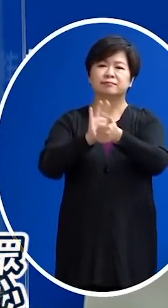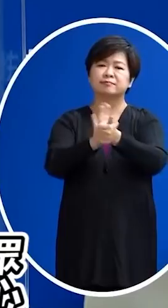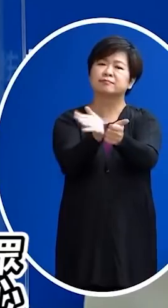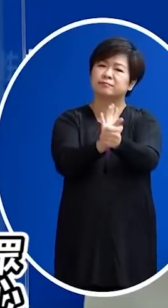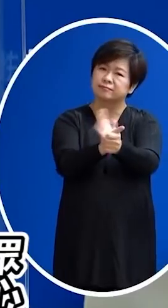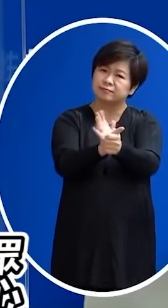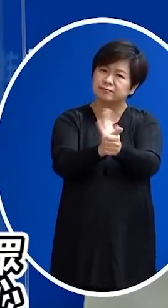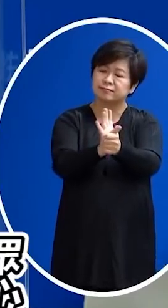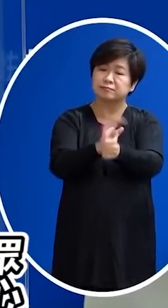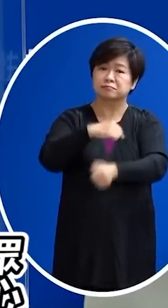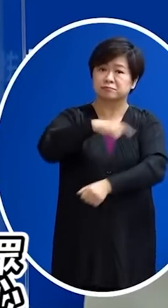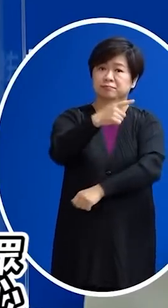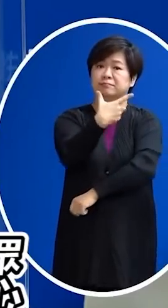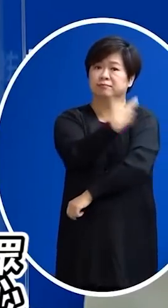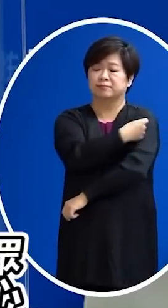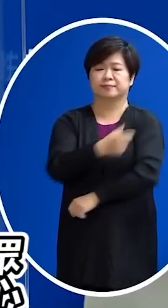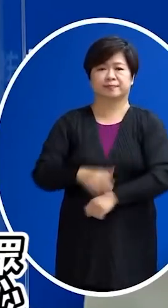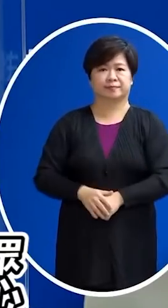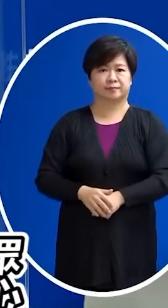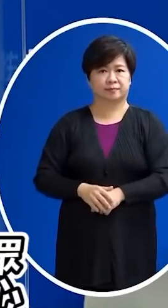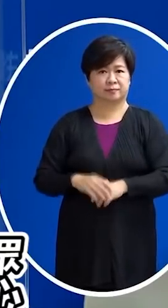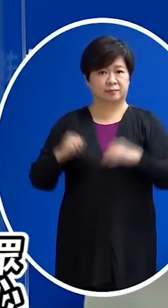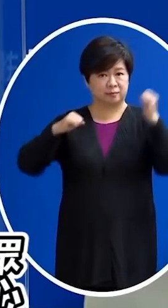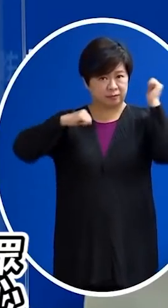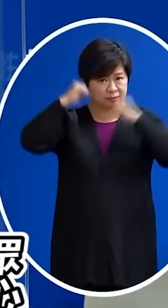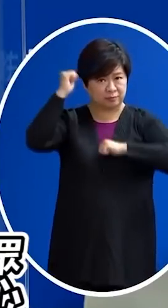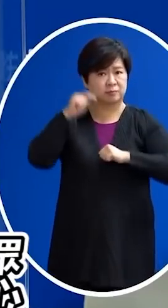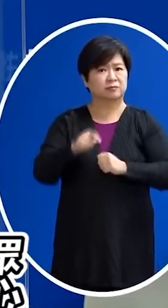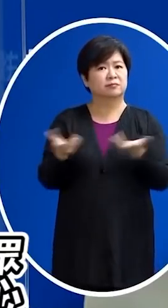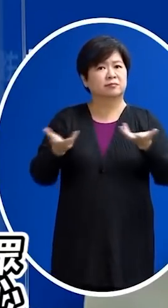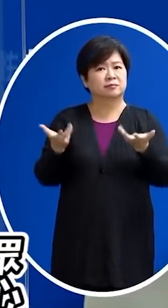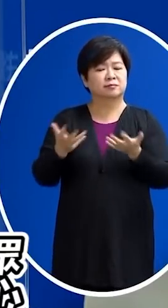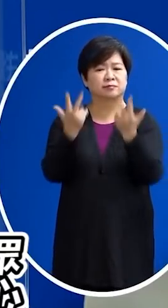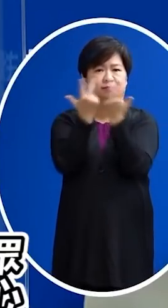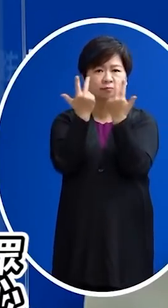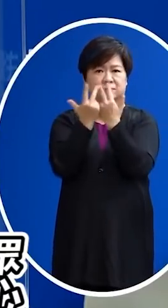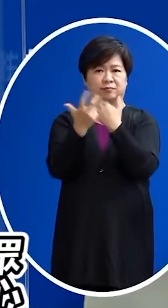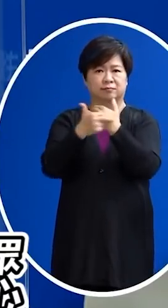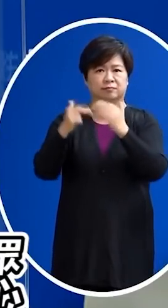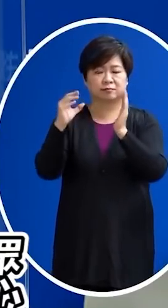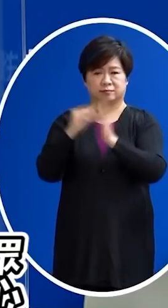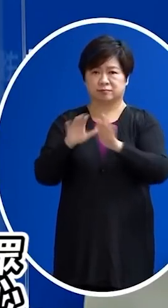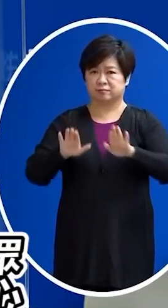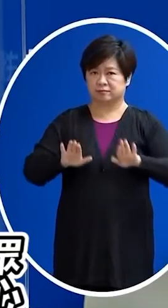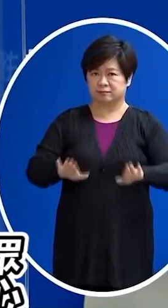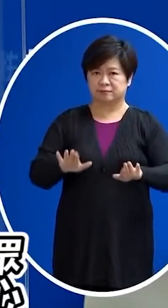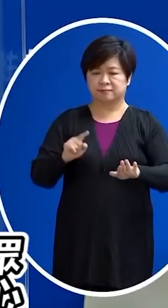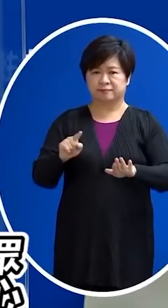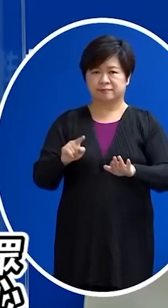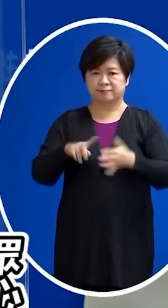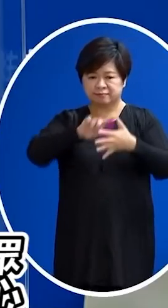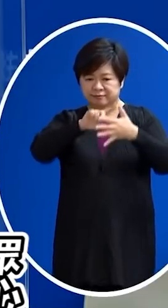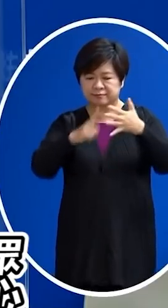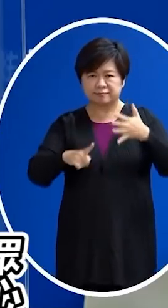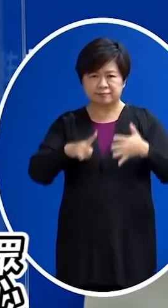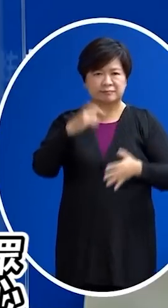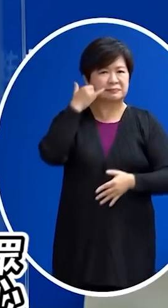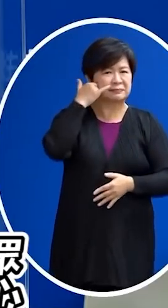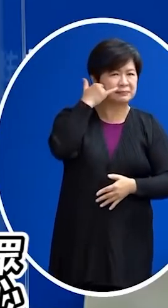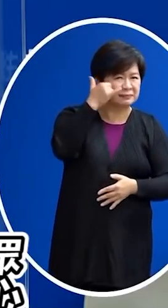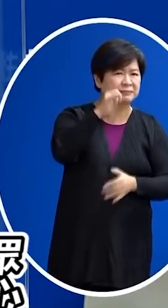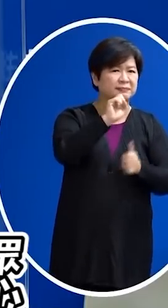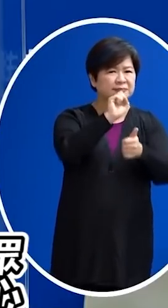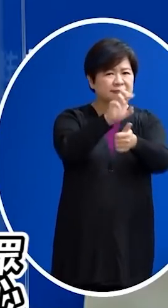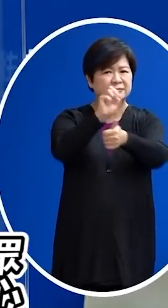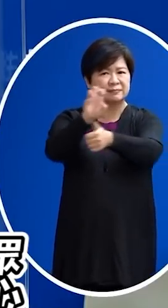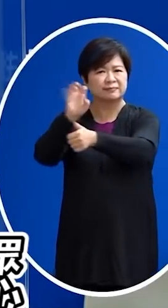那由于早上这个事件，所以新北市卫生局他们也目前正逐案的致电民众，那